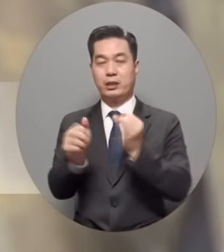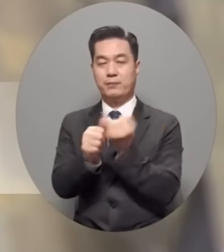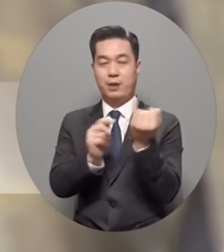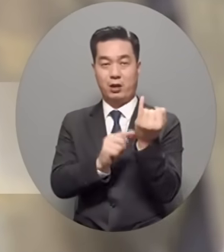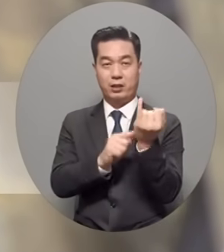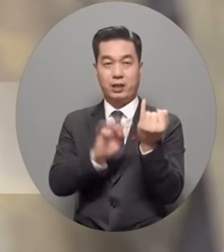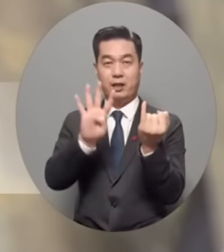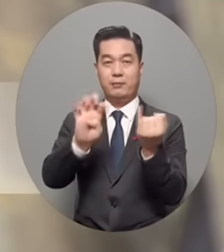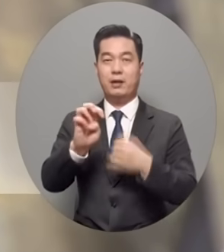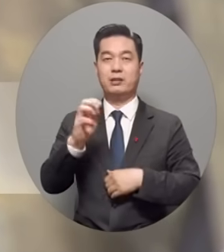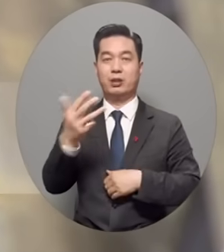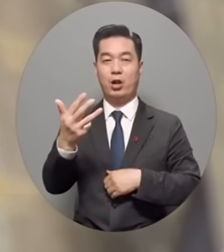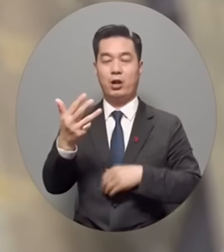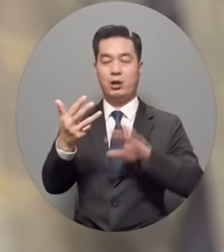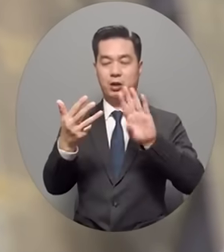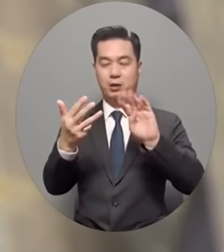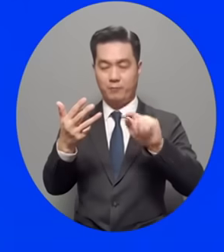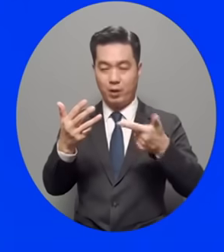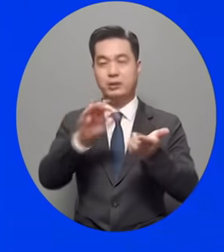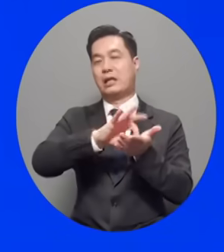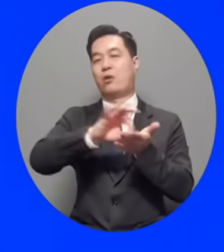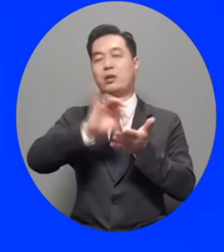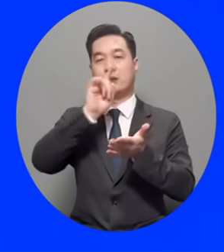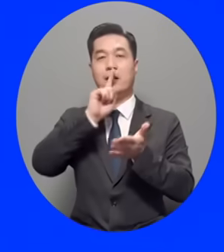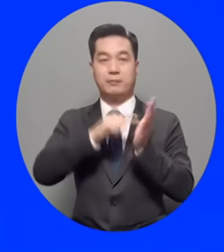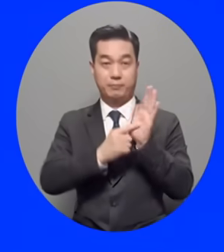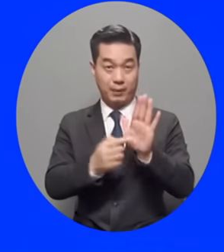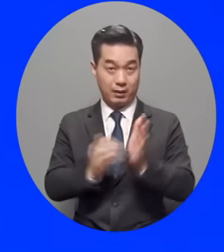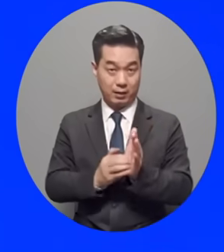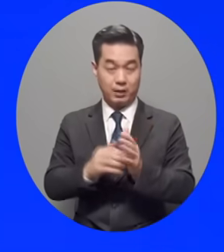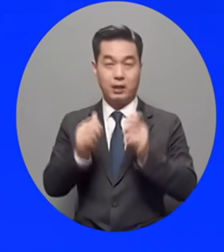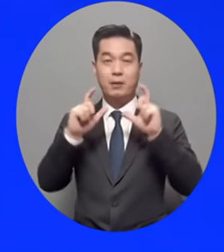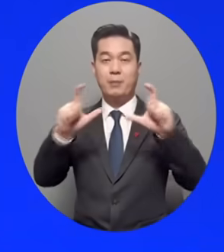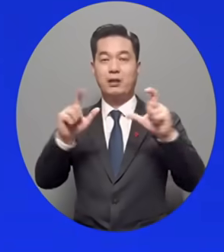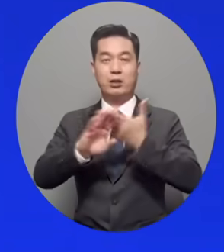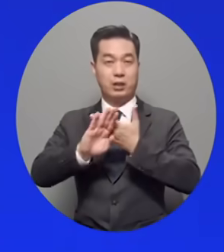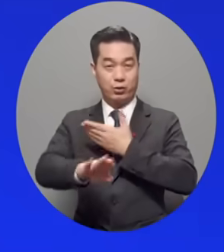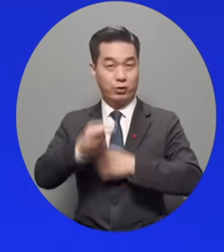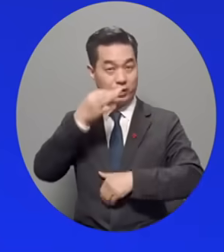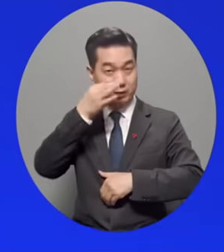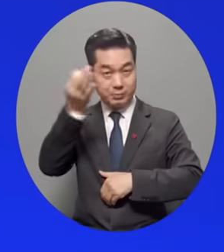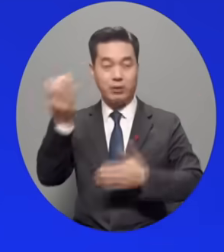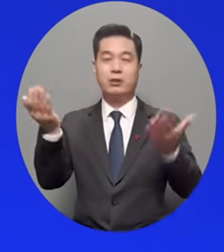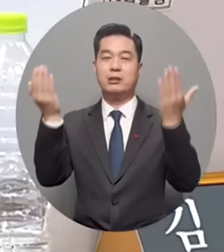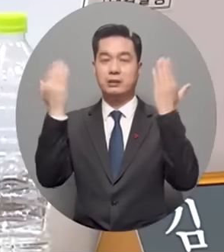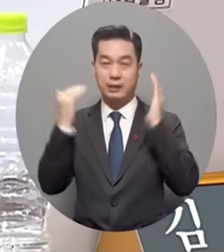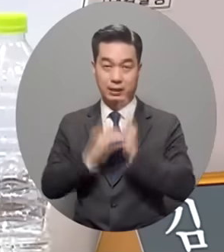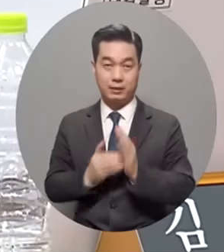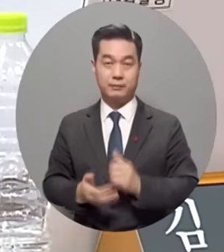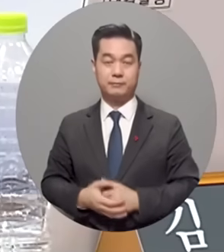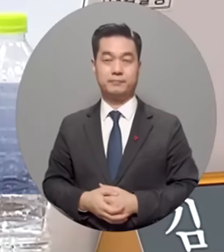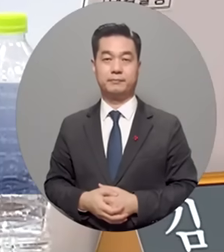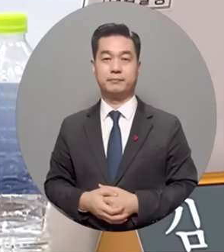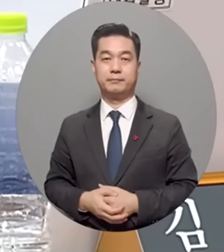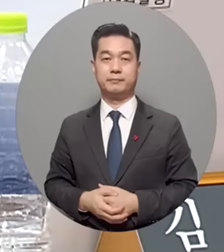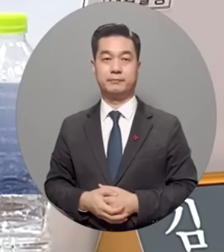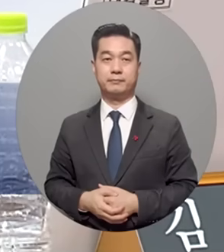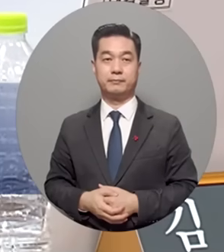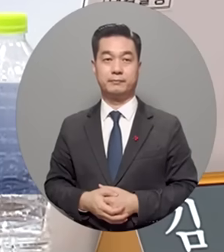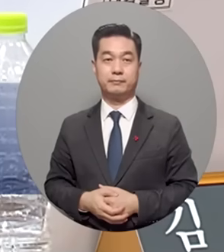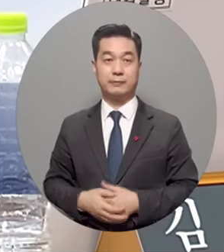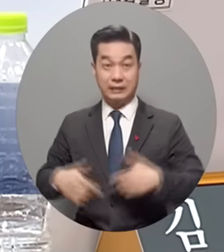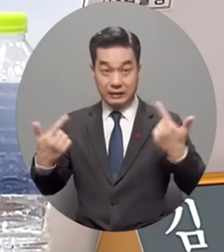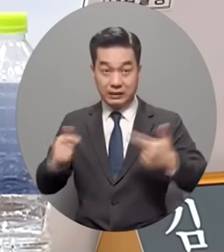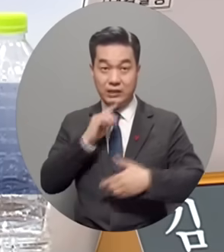48번 쓰인 것으로 판단했습니다. 이 판결이 나고도 10달이 더 지났습니다. 제가 늘 일선에 강조하는